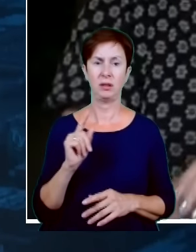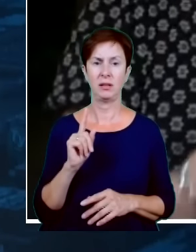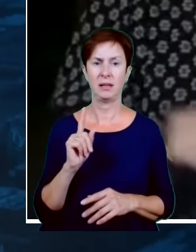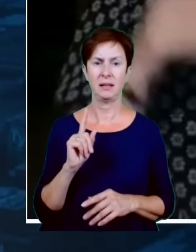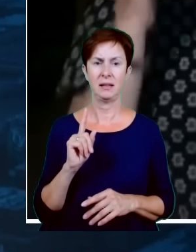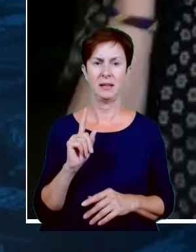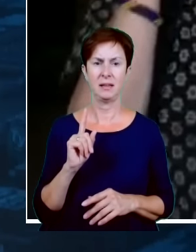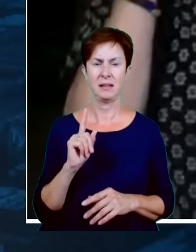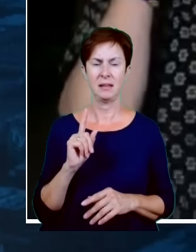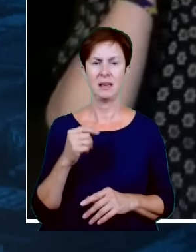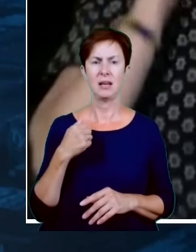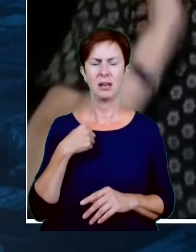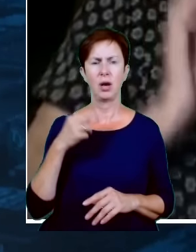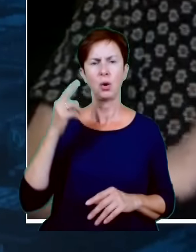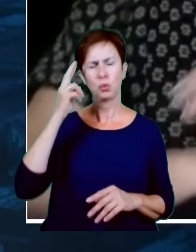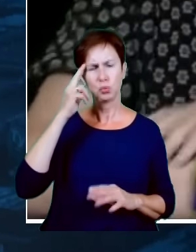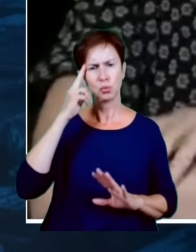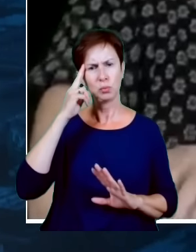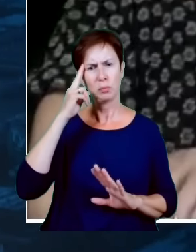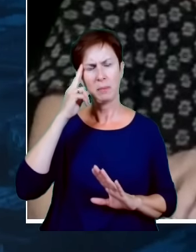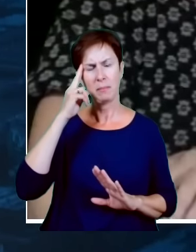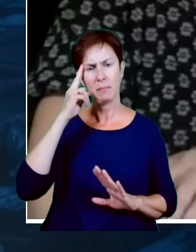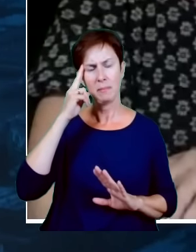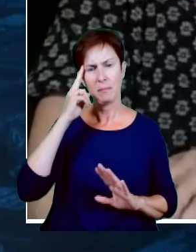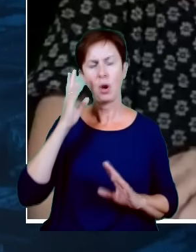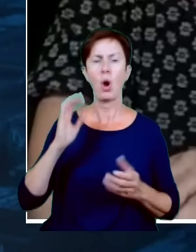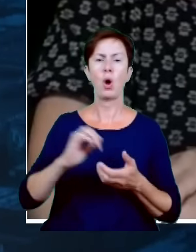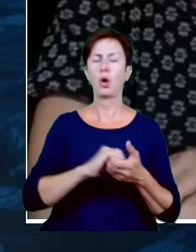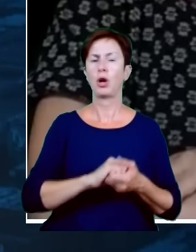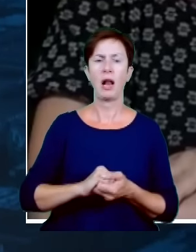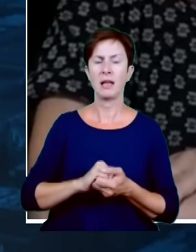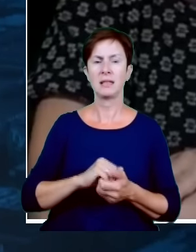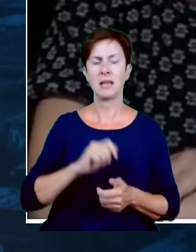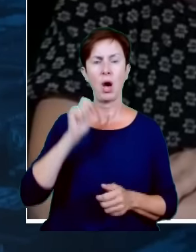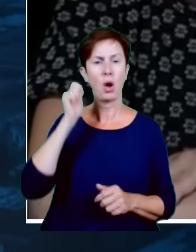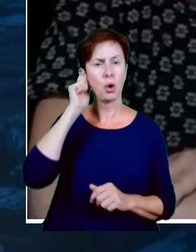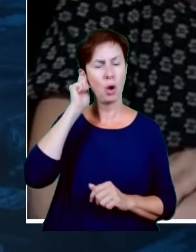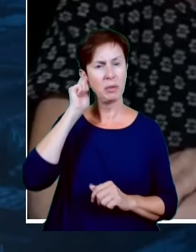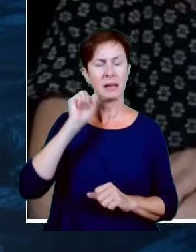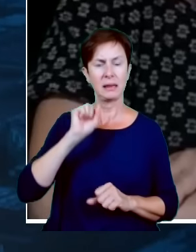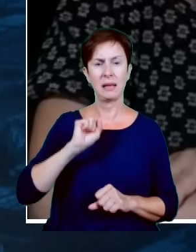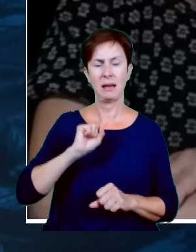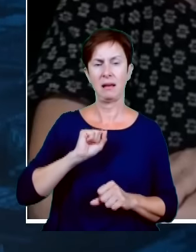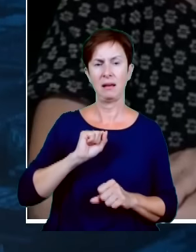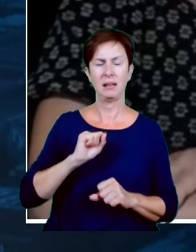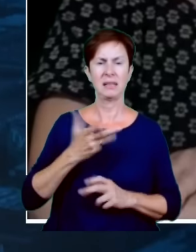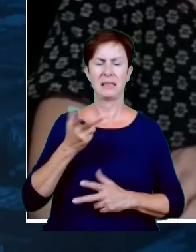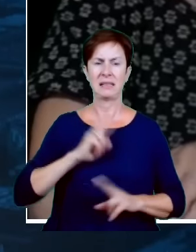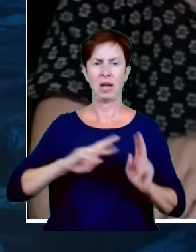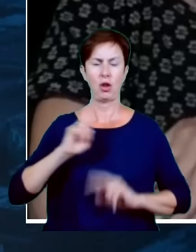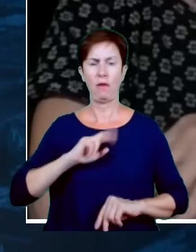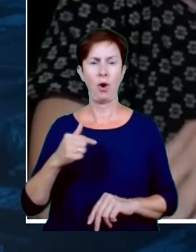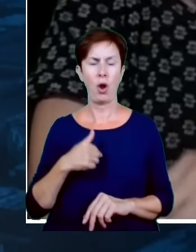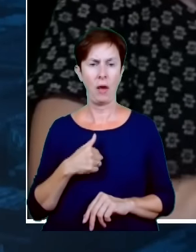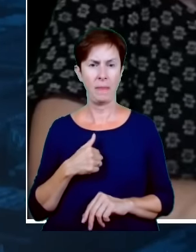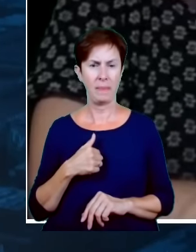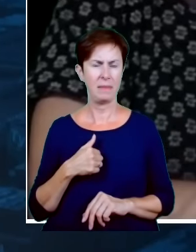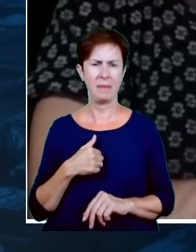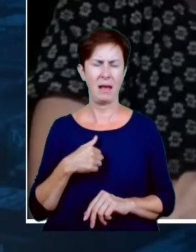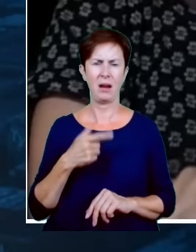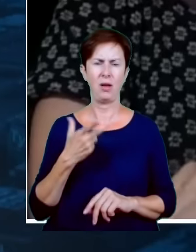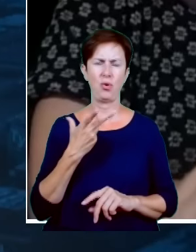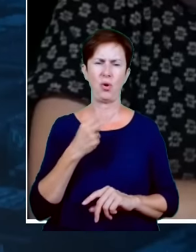rozumiem że że koalicja kobiet jest niezadowolona ale to rzeczywiście nie jest język aż